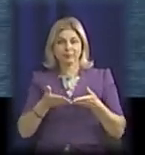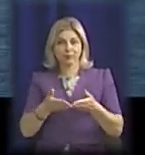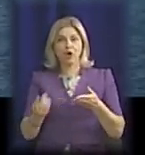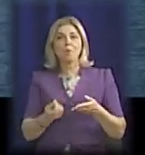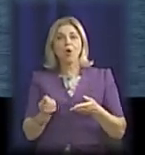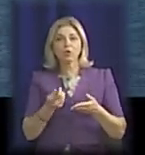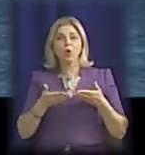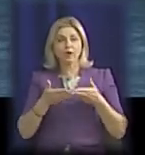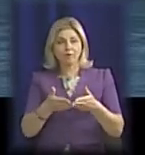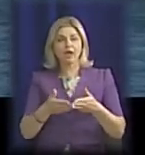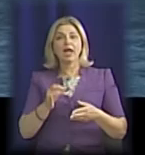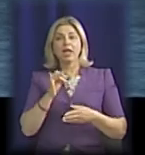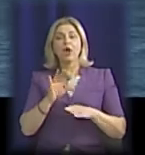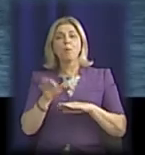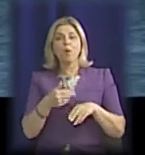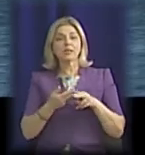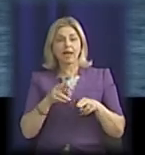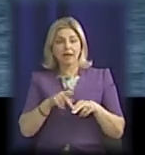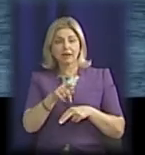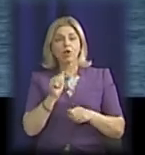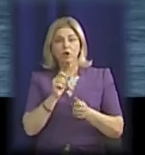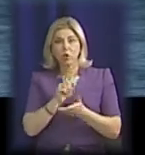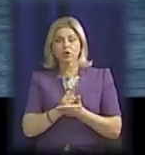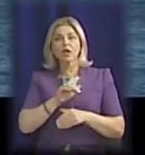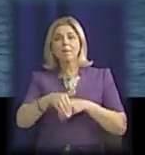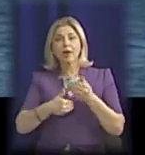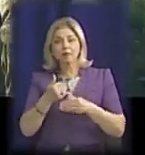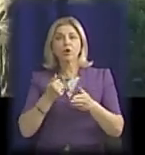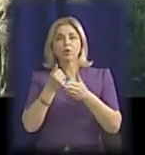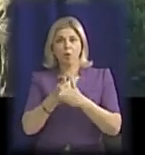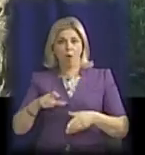зазначеної буями лінії, після чого десантники мали вплав дістатися берегу.